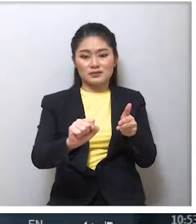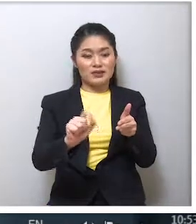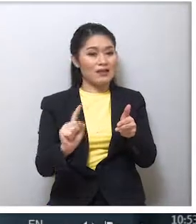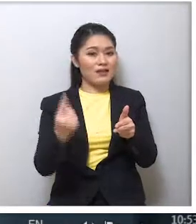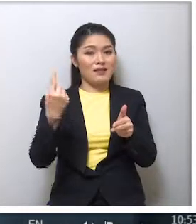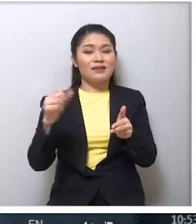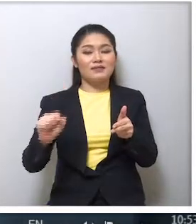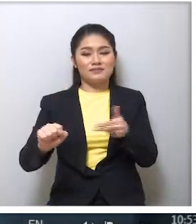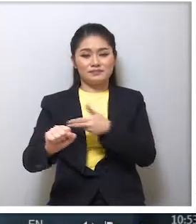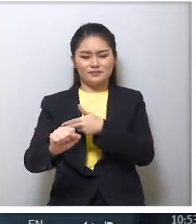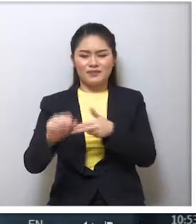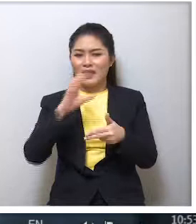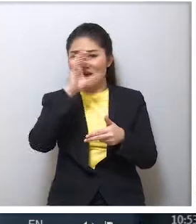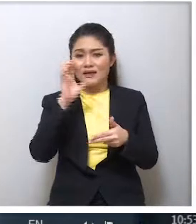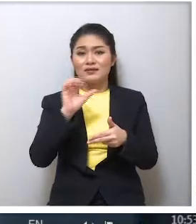แรก